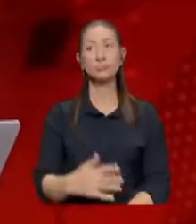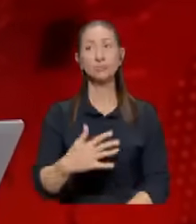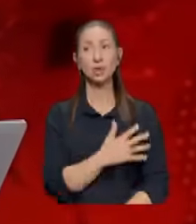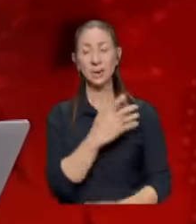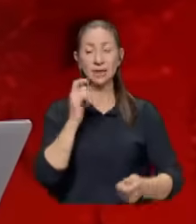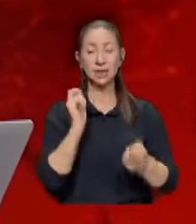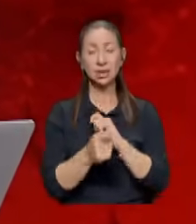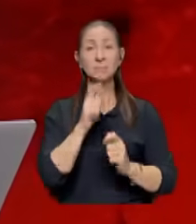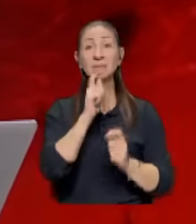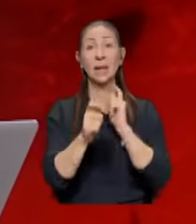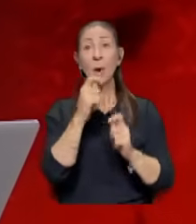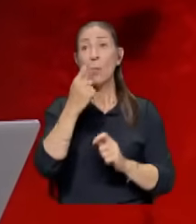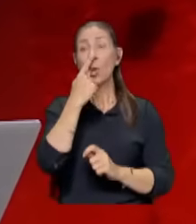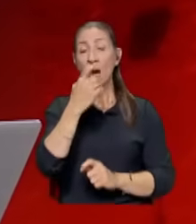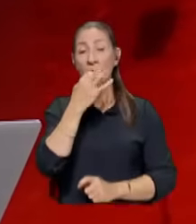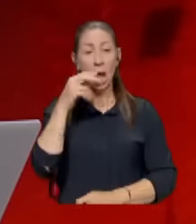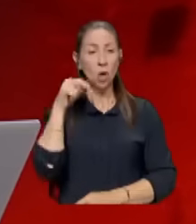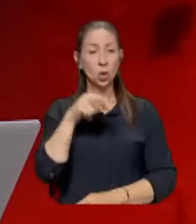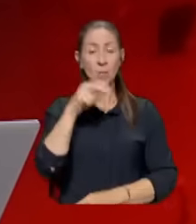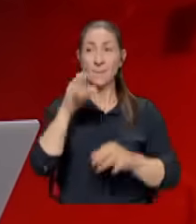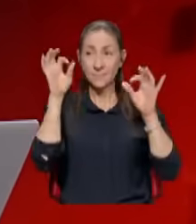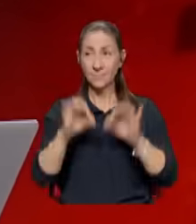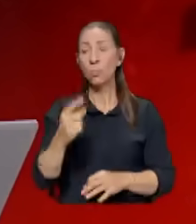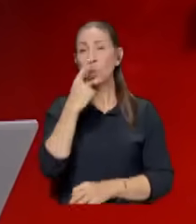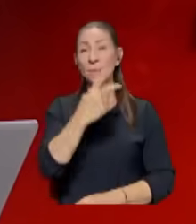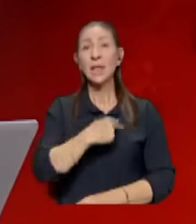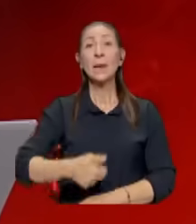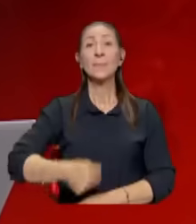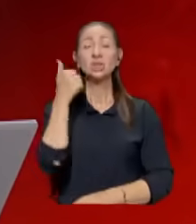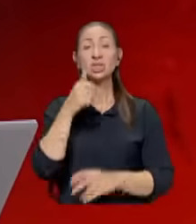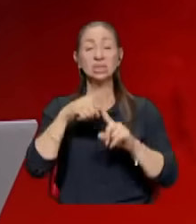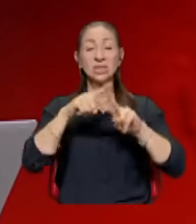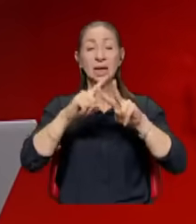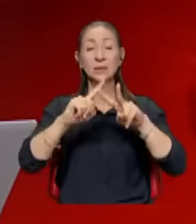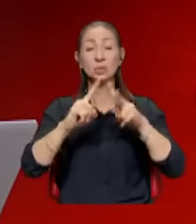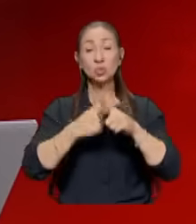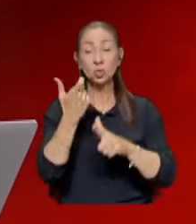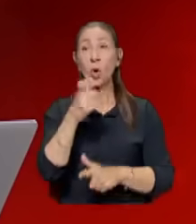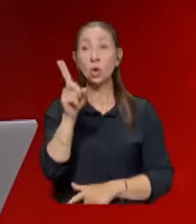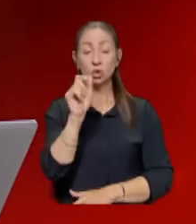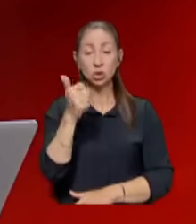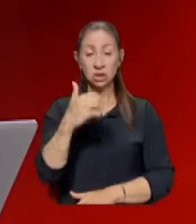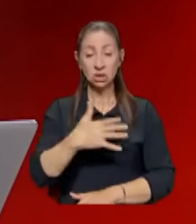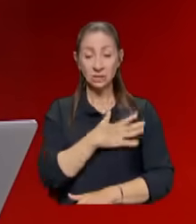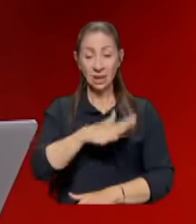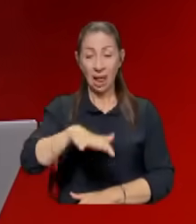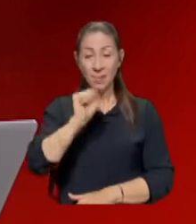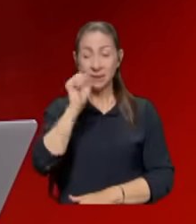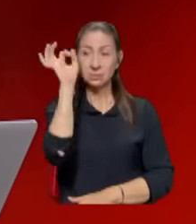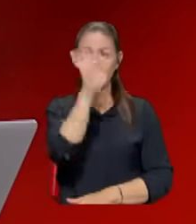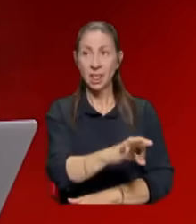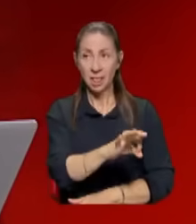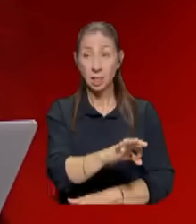CHP'de değişim talebiyle Bolu'dan Ankara'ya yürüyüş başlatan Bolu Belediye Başkanı Tanju Özcan 10. günde CHP Genel